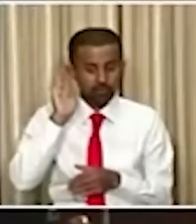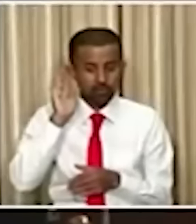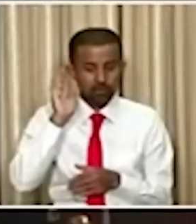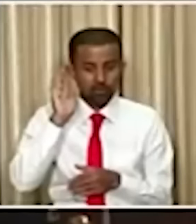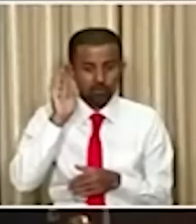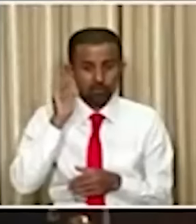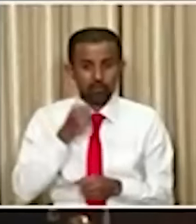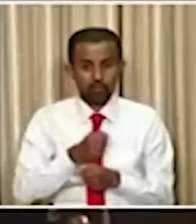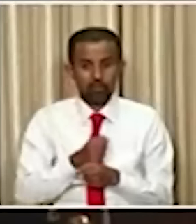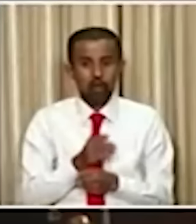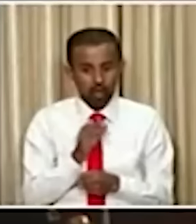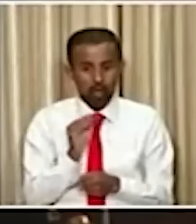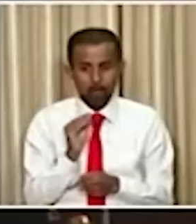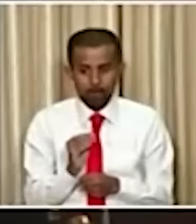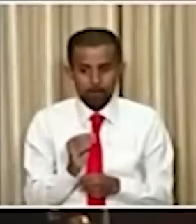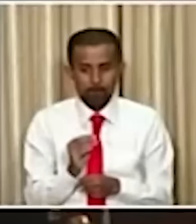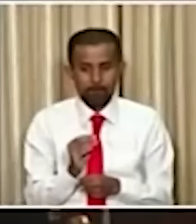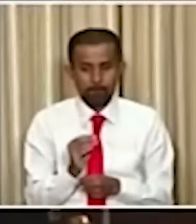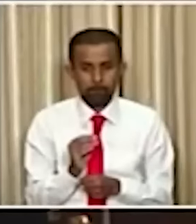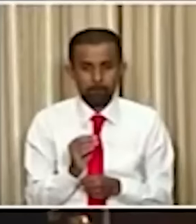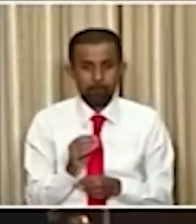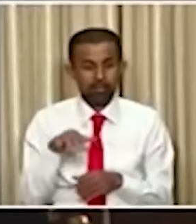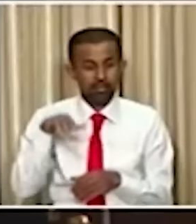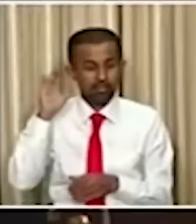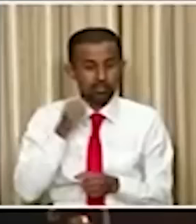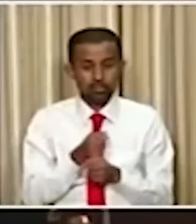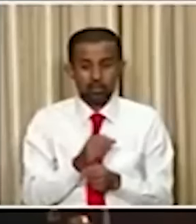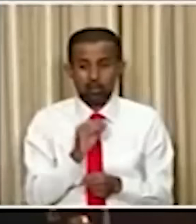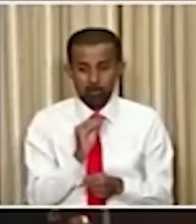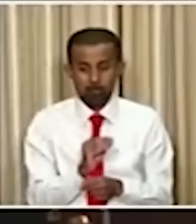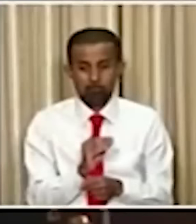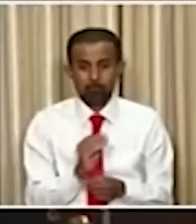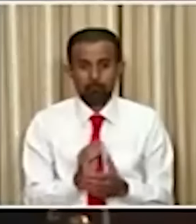ඉතිහාසයේ ආණ්ඩු තිබ්බනම් ගරු සභාපතිතුමනි ඉතිහාසයේ ආණ්ඩු තිබ්බනම්